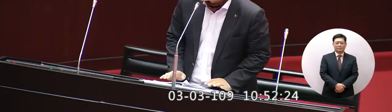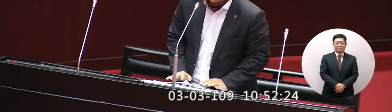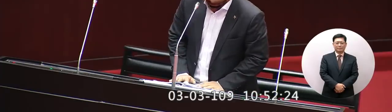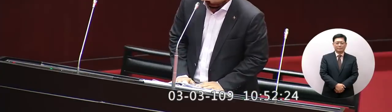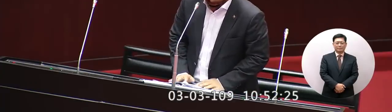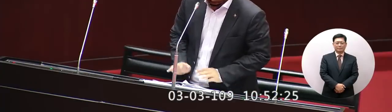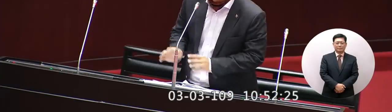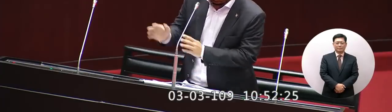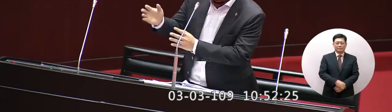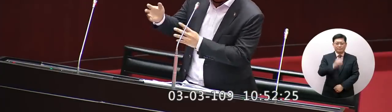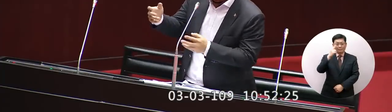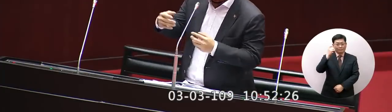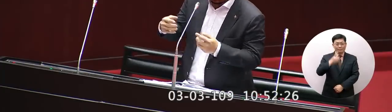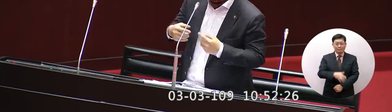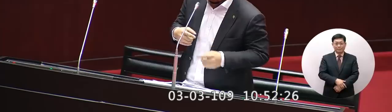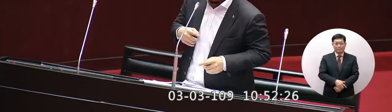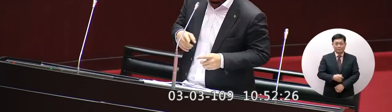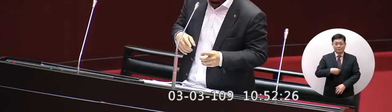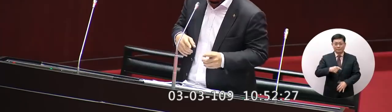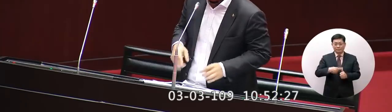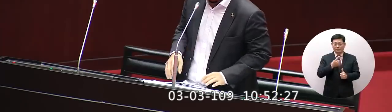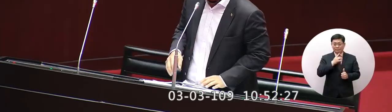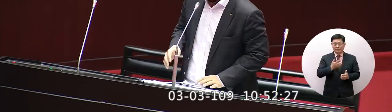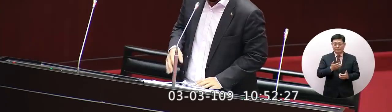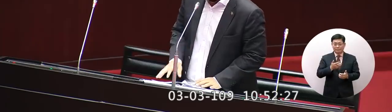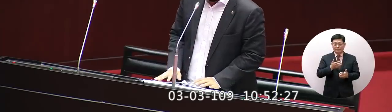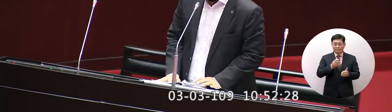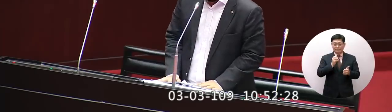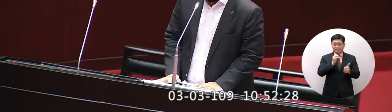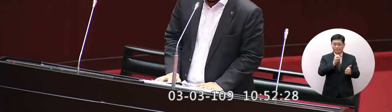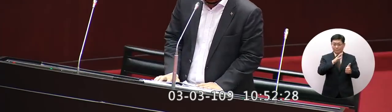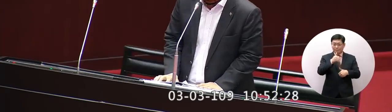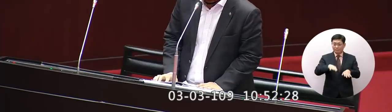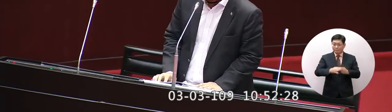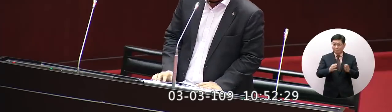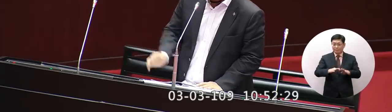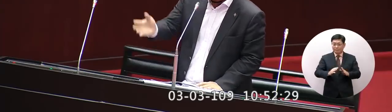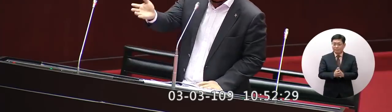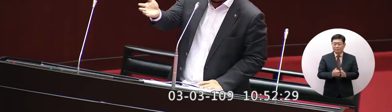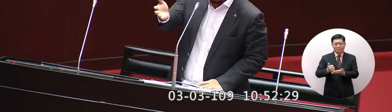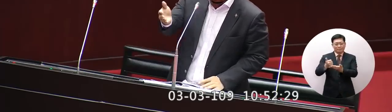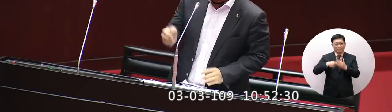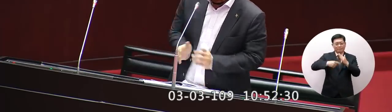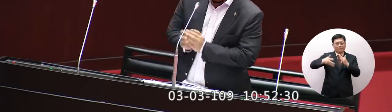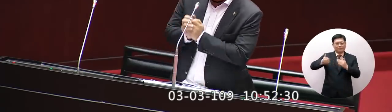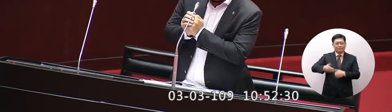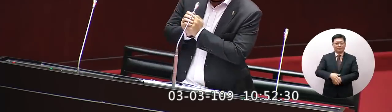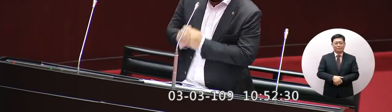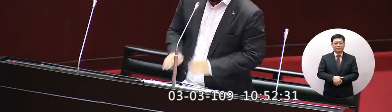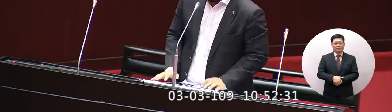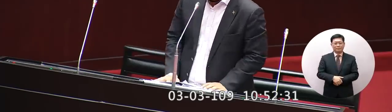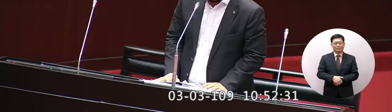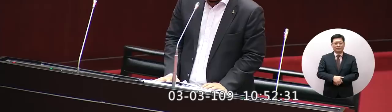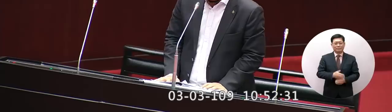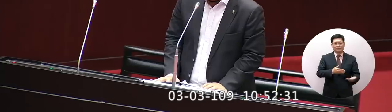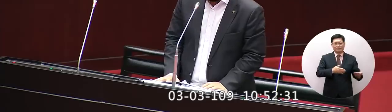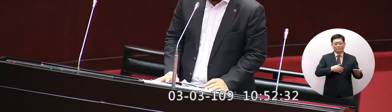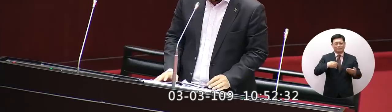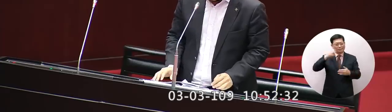是的，拍摄较无经验，我先 Q 人嘛。 直接开始了， 哎，邀请院长， 请苏院